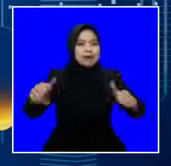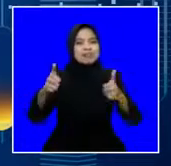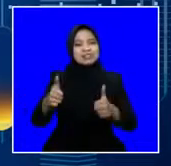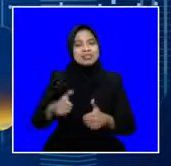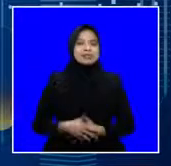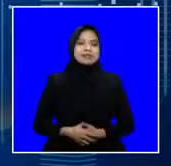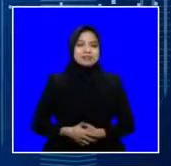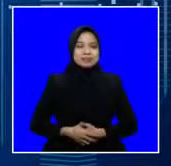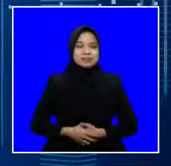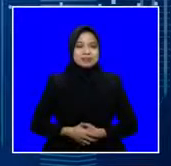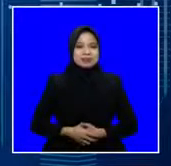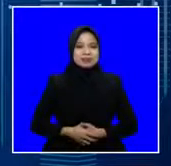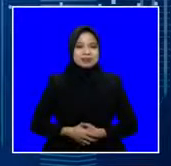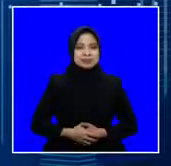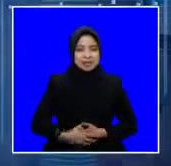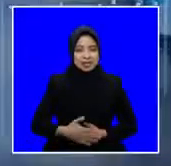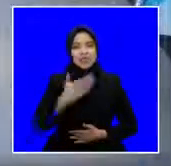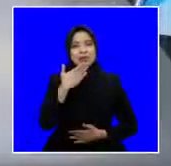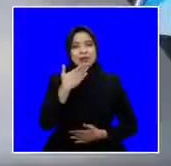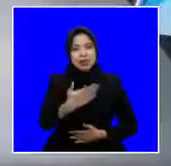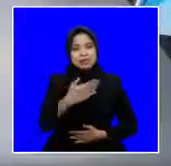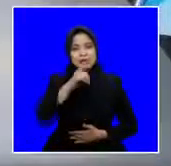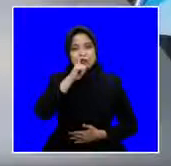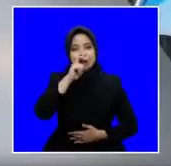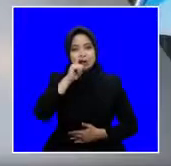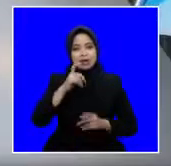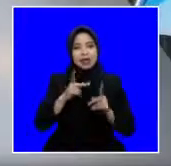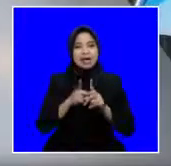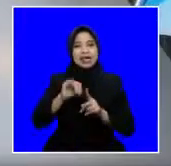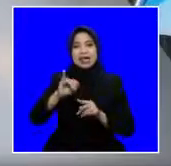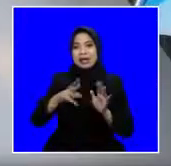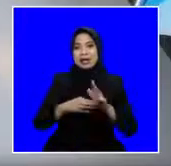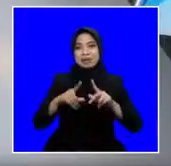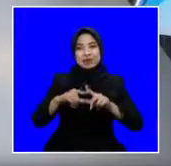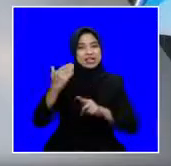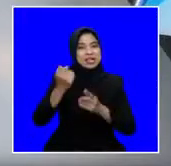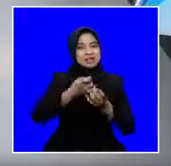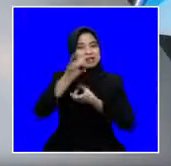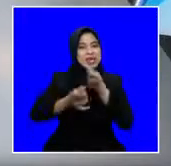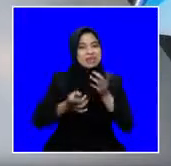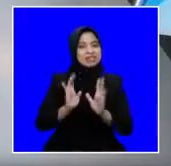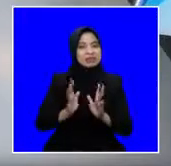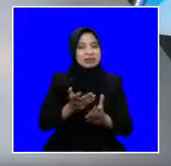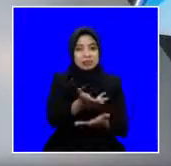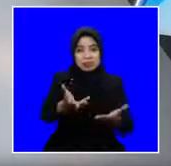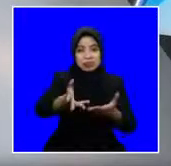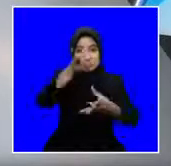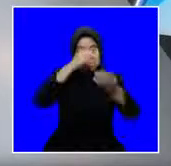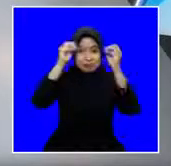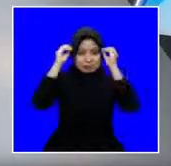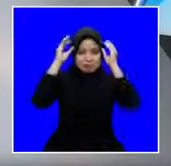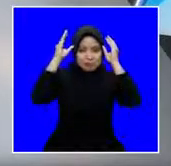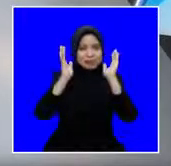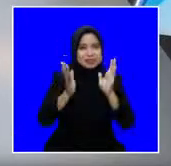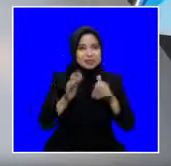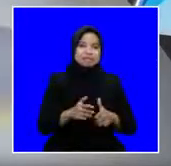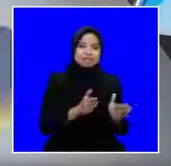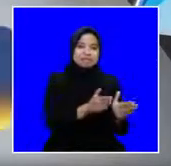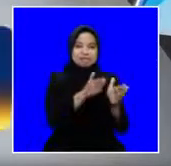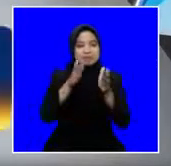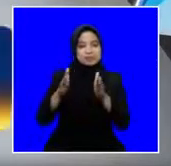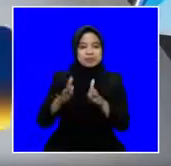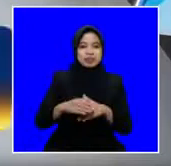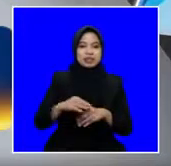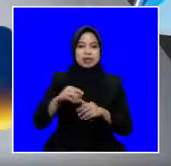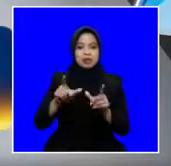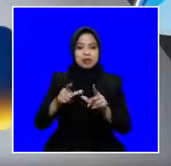tadi. Terima kasih. Oke, baik. Terima kasih Pak Hilmar Farid atas penjelasannya. Semoga bisa membantu menjelaskan. Nah, pertanyaan selanjutnya,